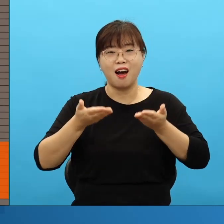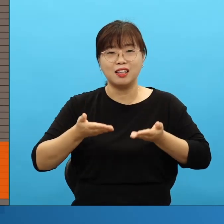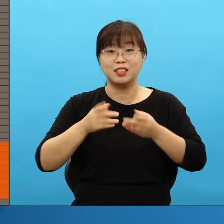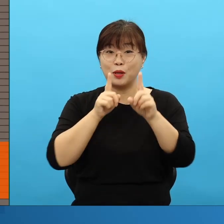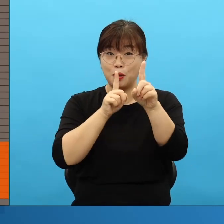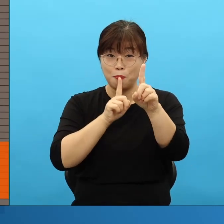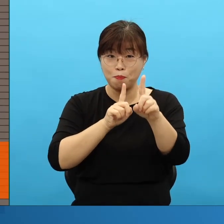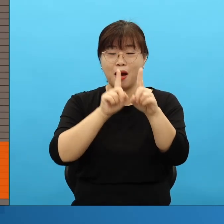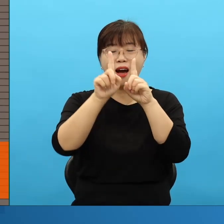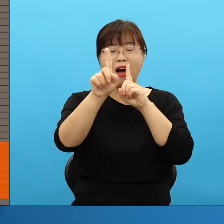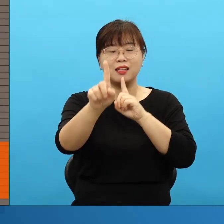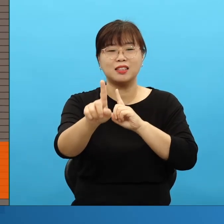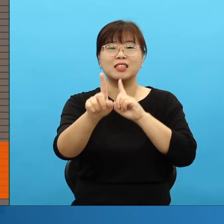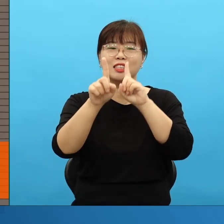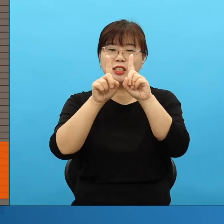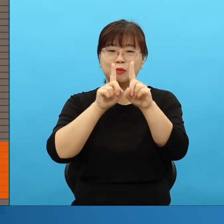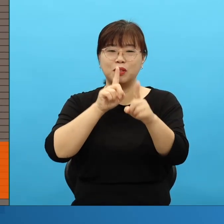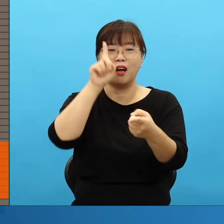허락하신